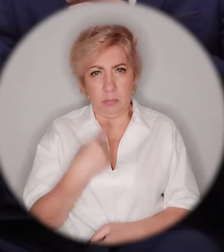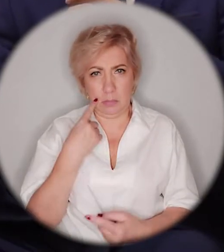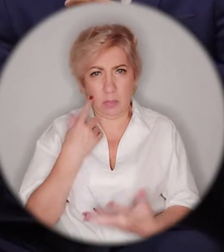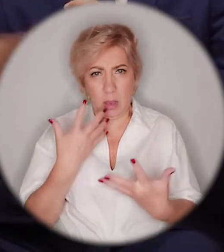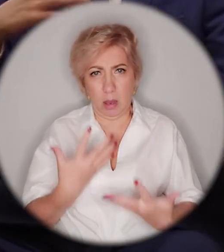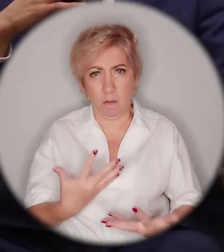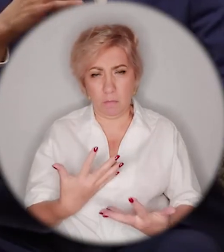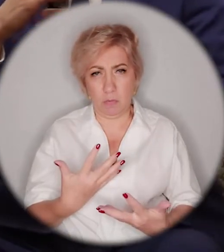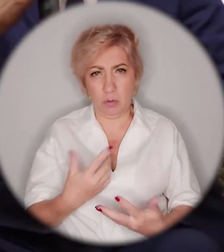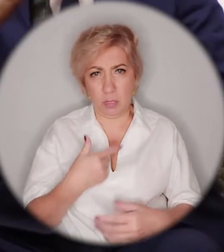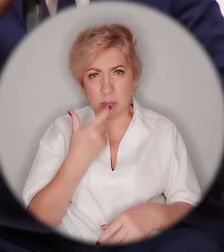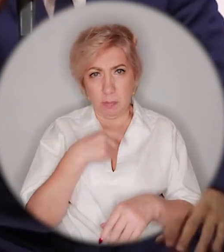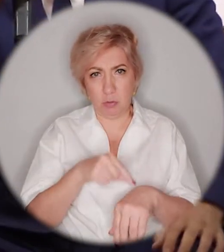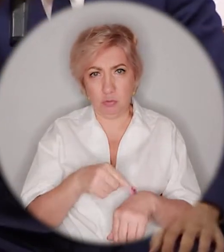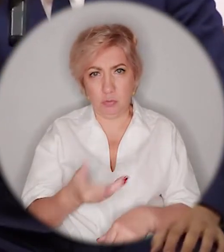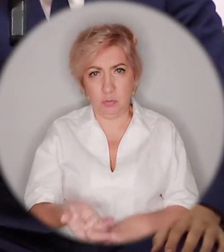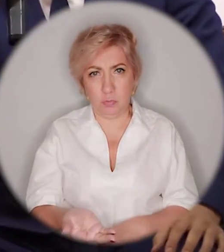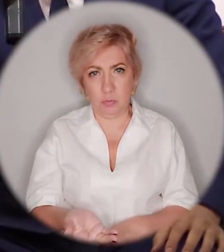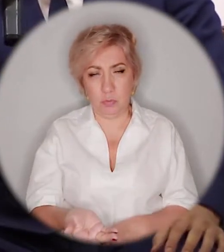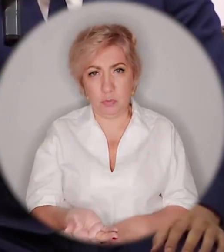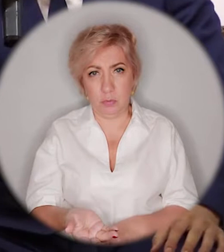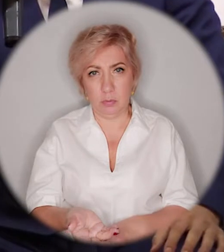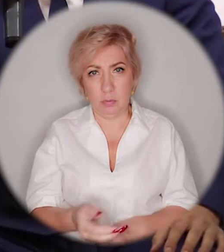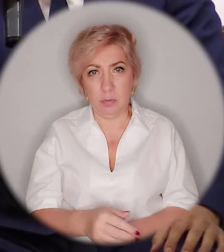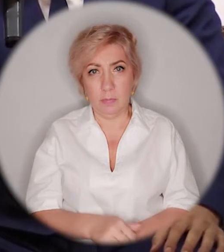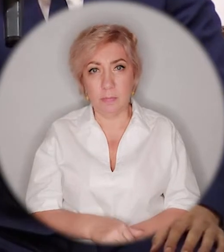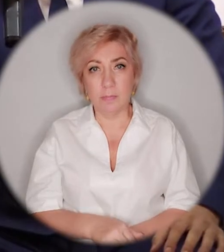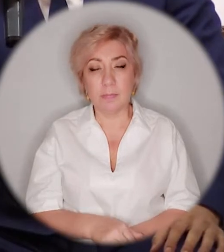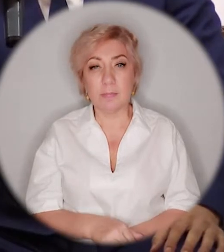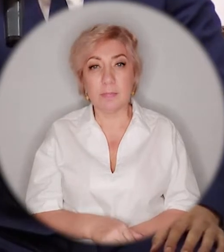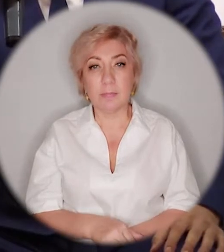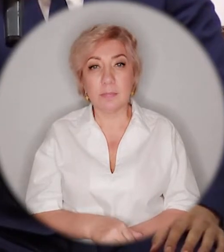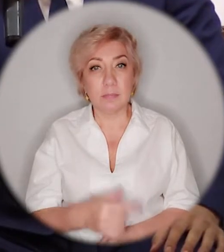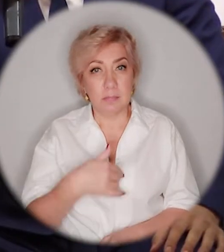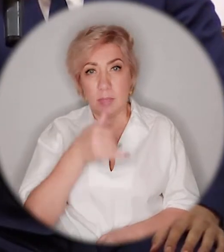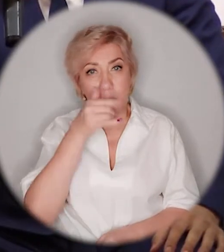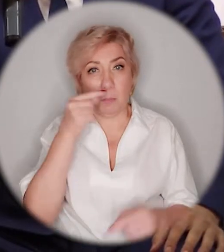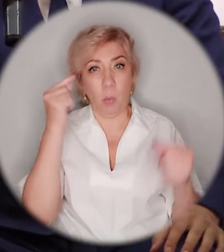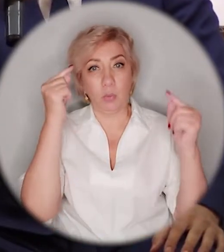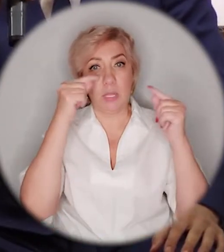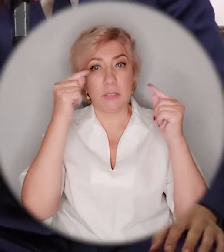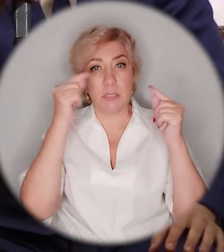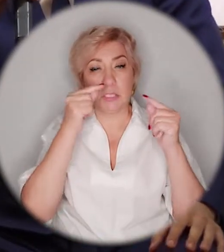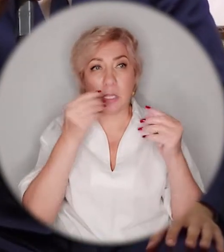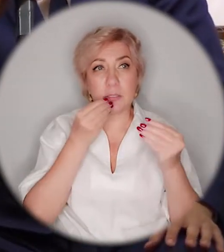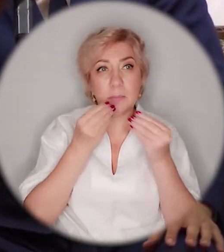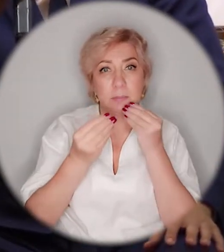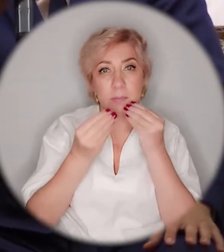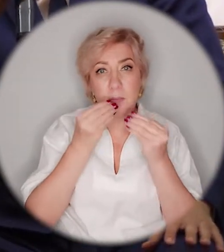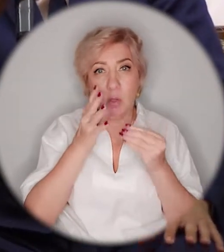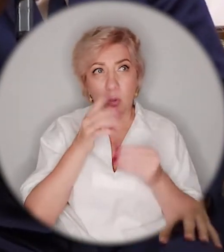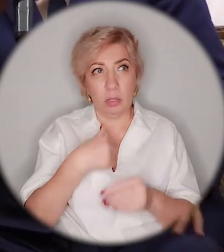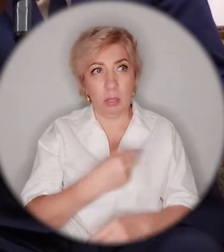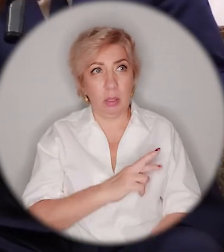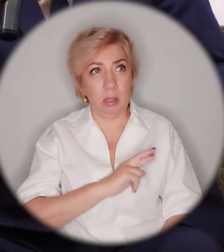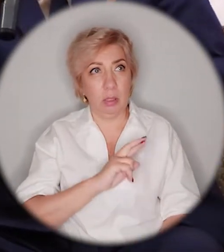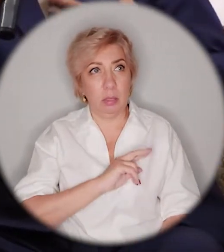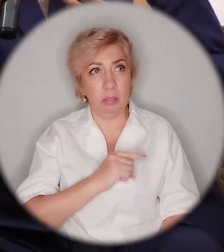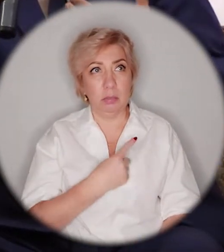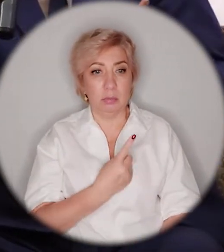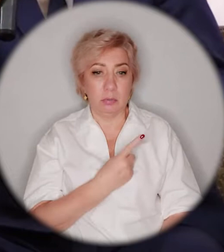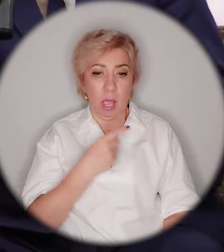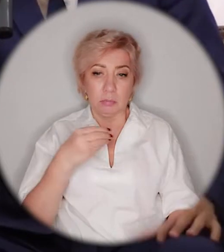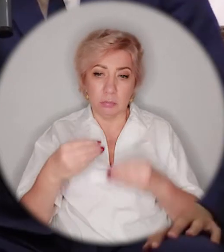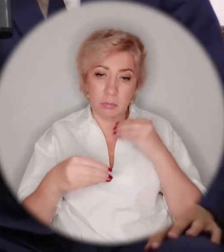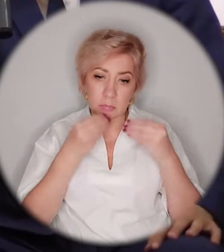никак себя не очень комфортно чувствую akenori дюйма пытавшаяся я не могу наслаждаться мапо тофу когда я ем